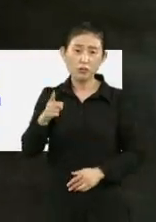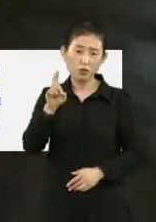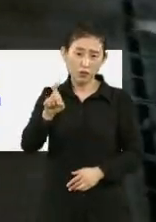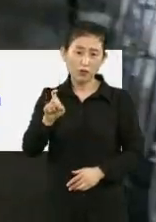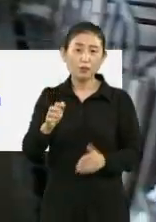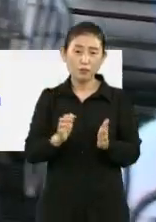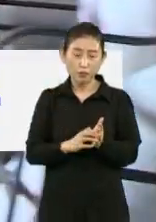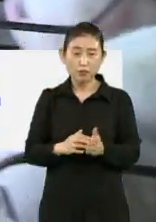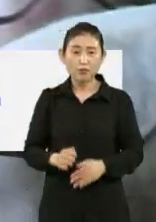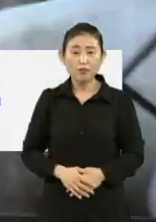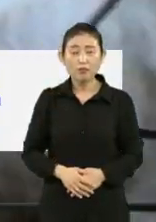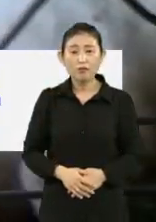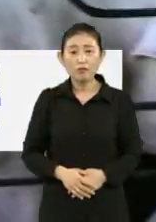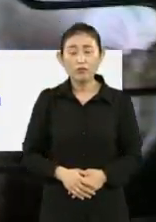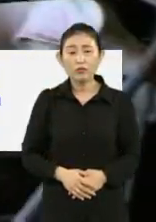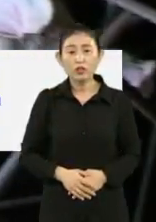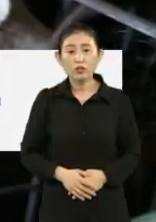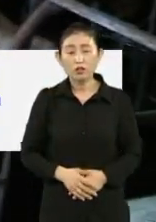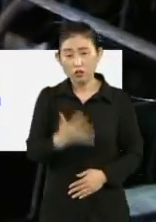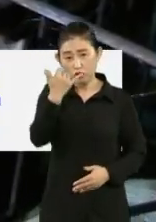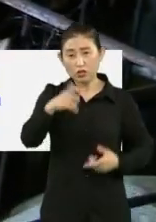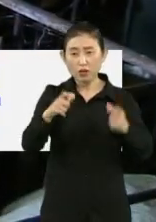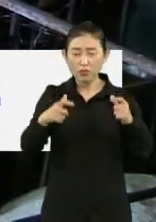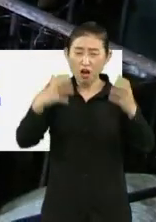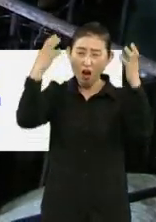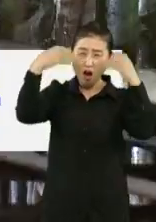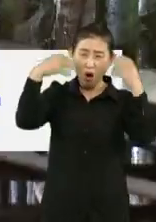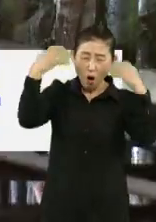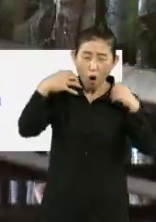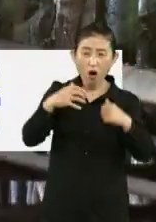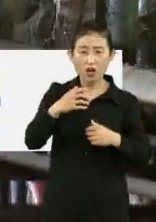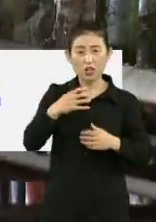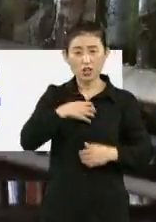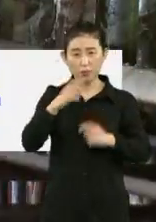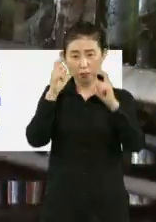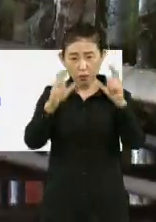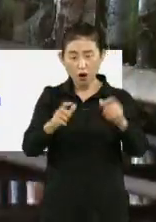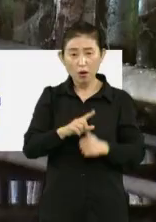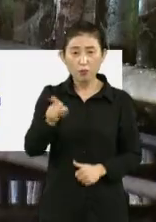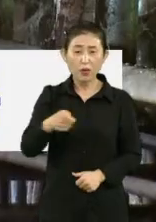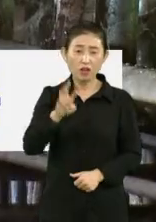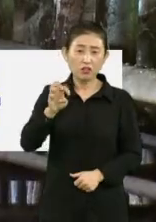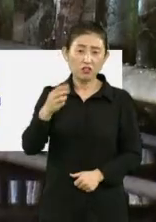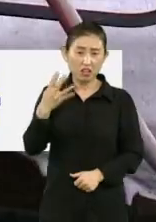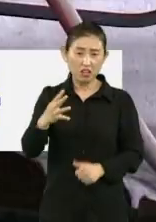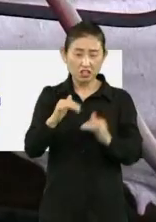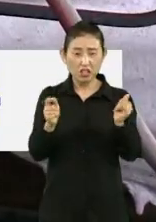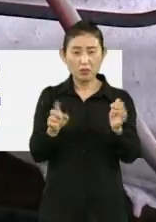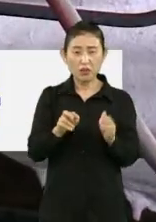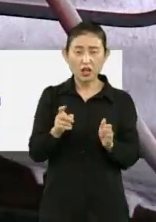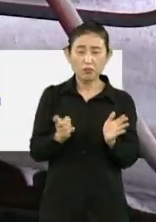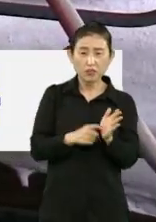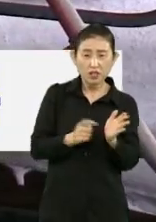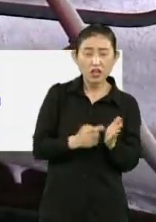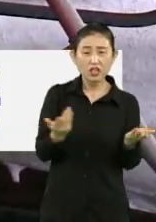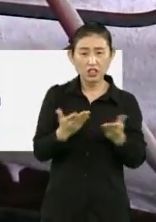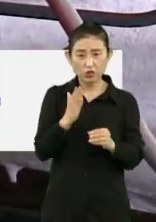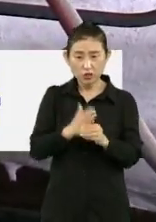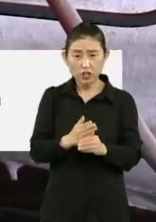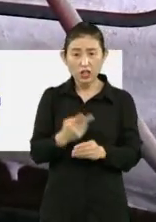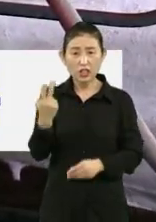310마리가 폐사했습니다. 충남도는 폭염특보에 따라 134명이 비상근무에 들어갔으며